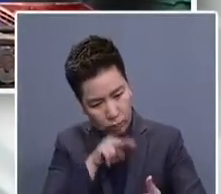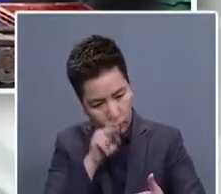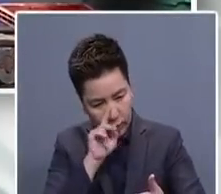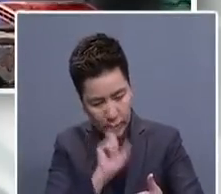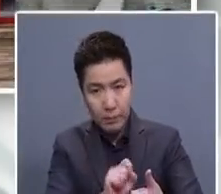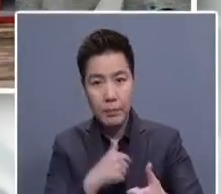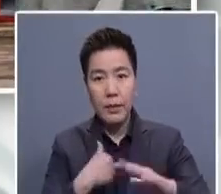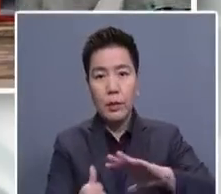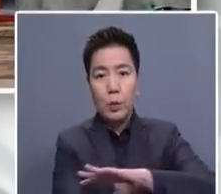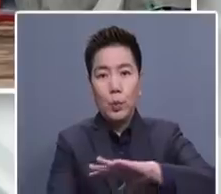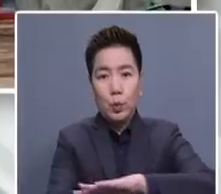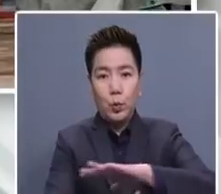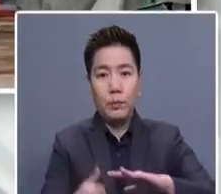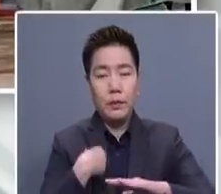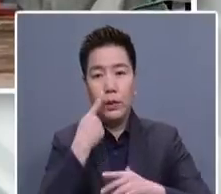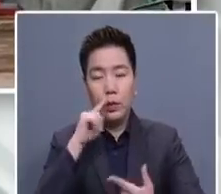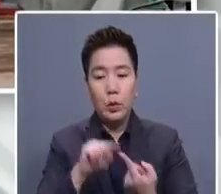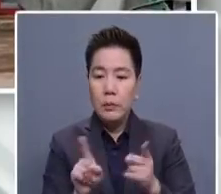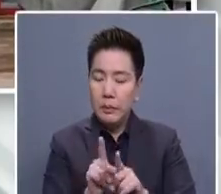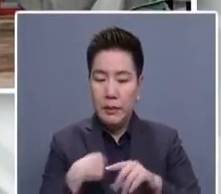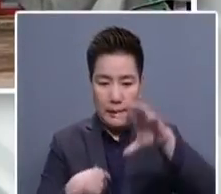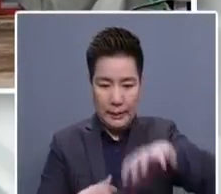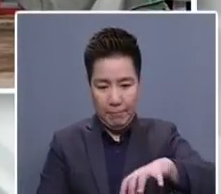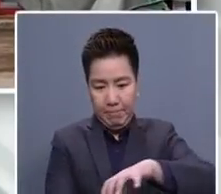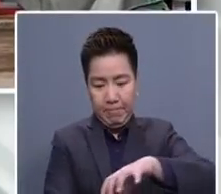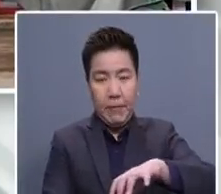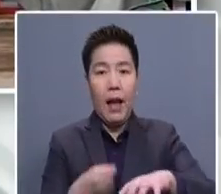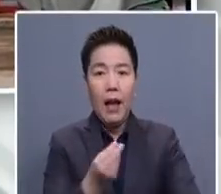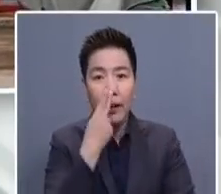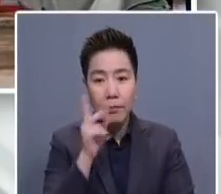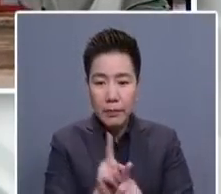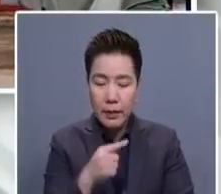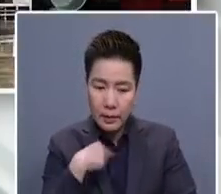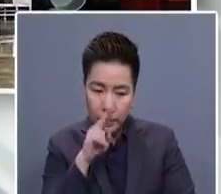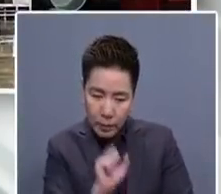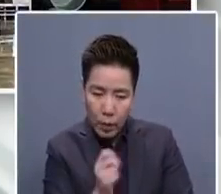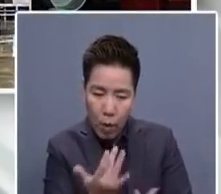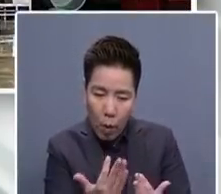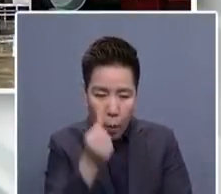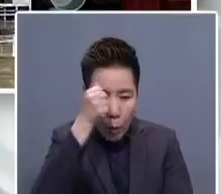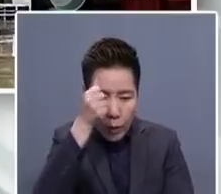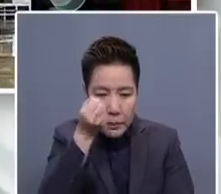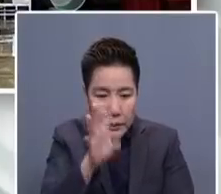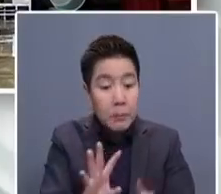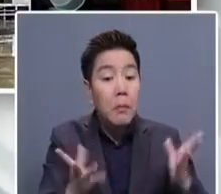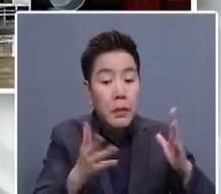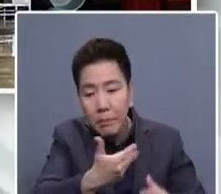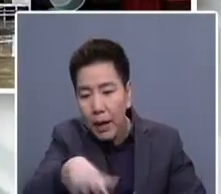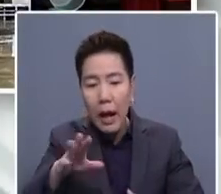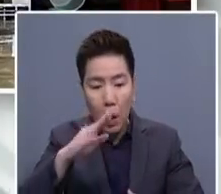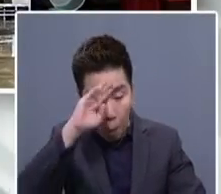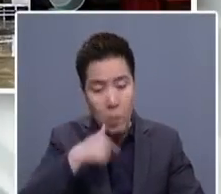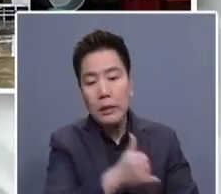าเป็นโลโก้วันทีนนั่นคือสามารถดำเนินการเพื่อสังเกตอาการดูครบ14วันได้นะสถาน